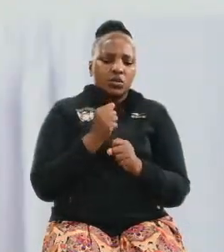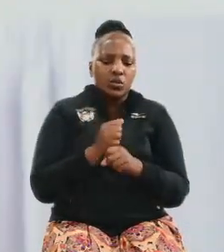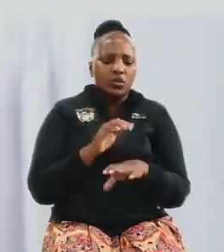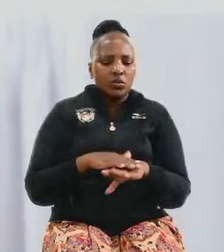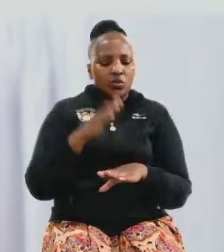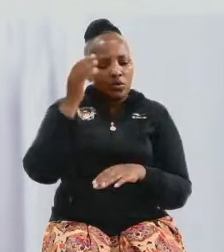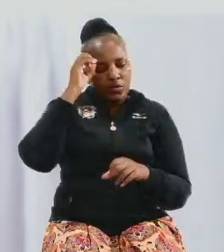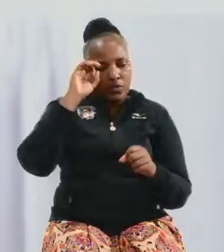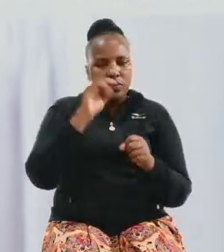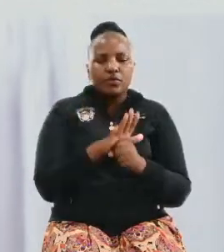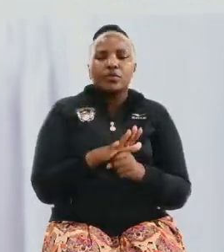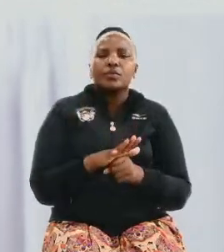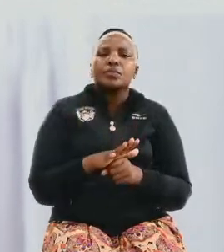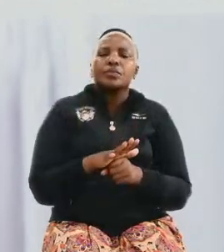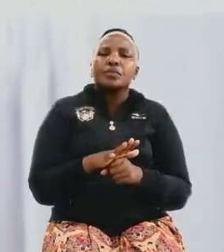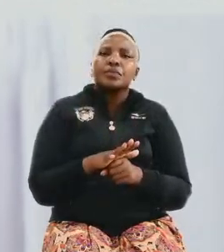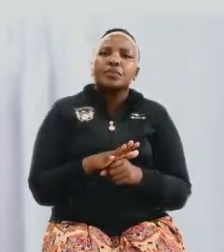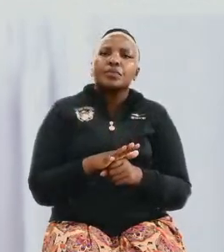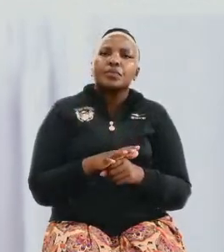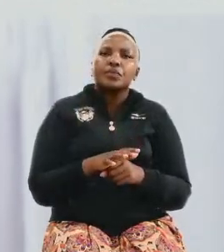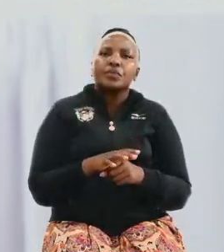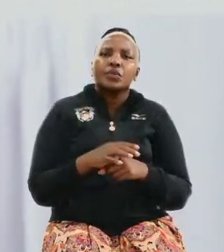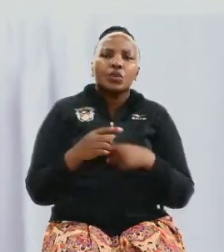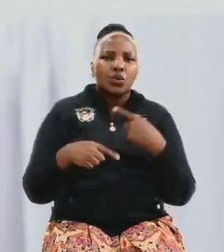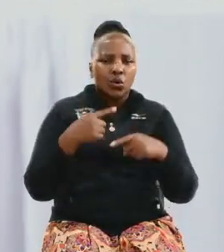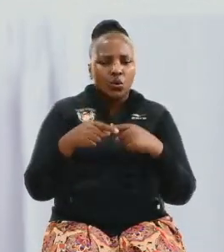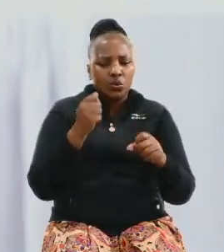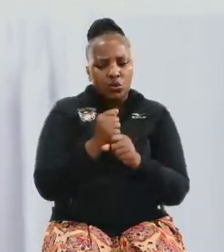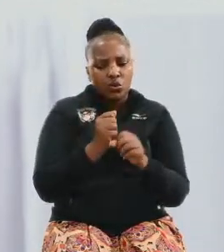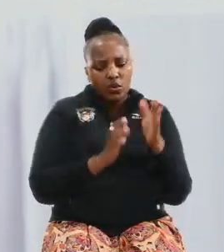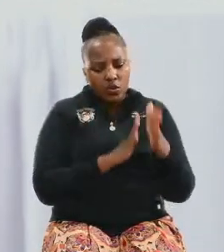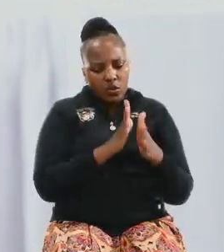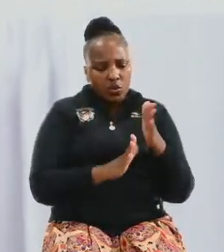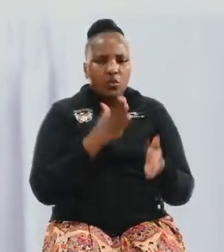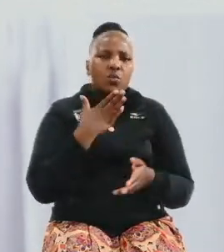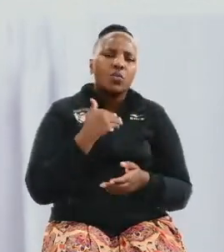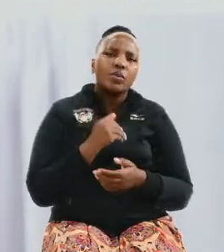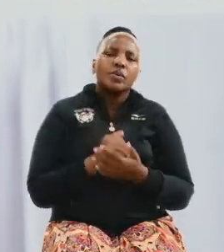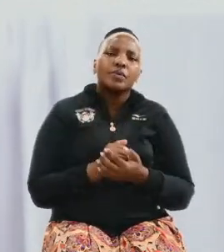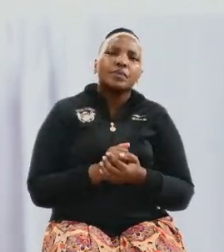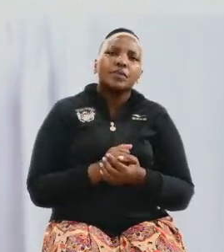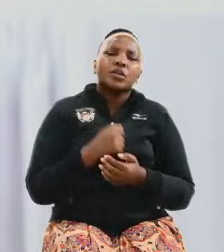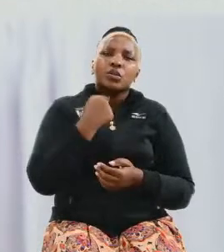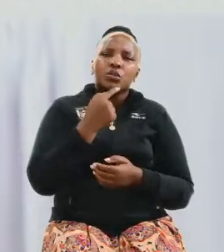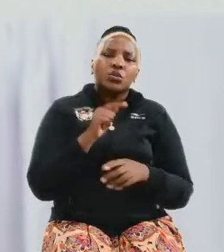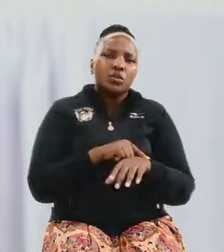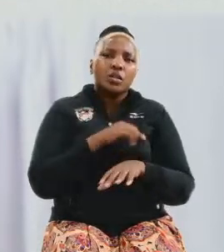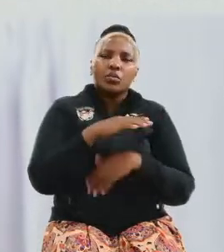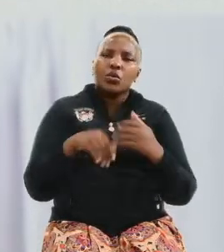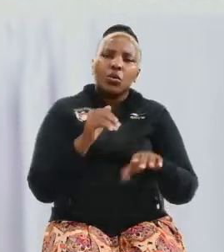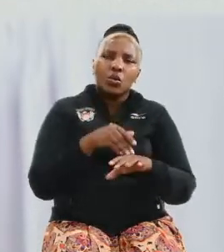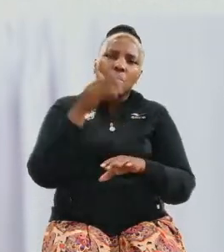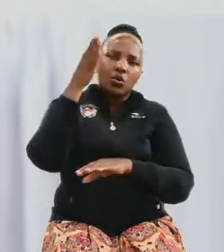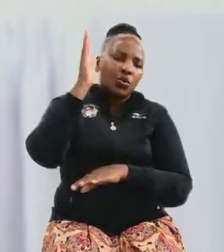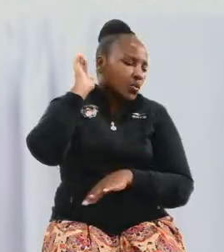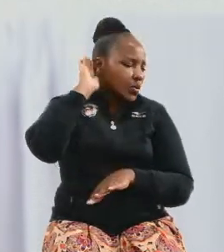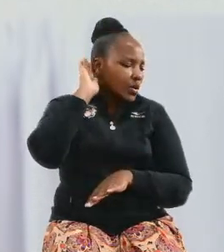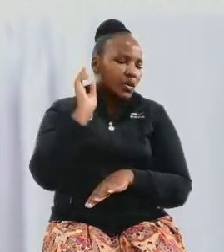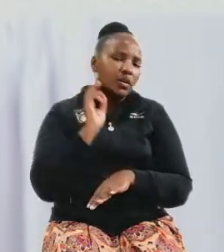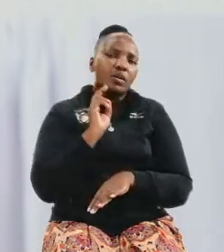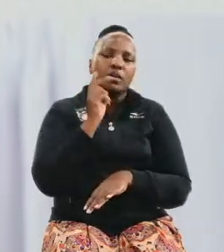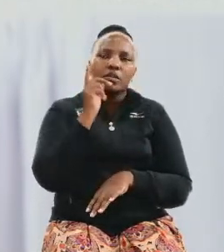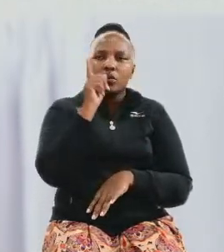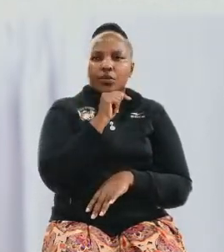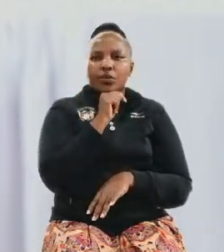ni mwaminifu Bwana. Tuendelee kufanya kulingana na mapenzi yako, na ndio wakati wote tunakuita Bwana uweze kutusikia kwa